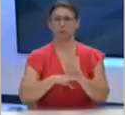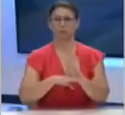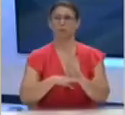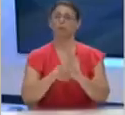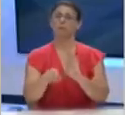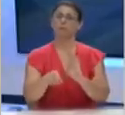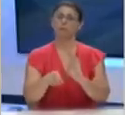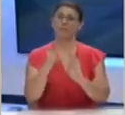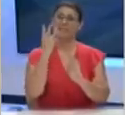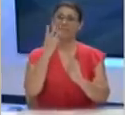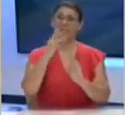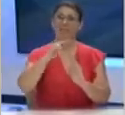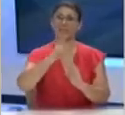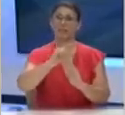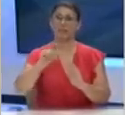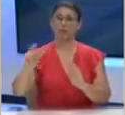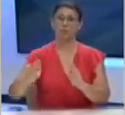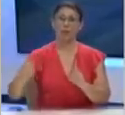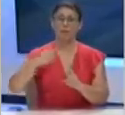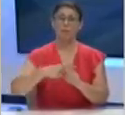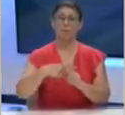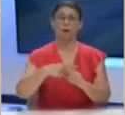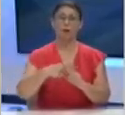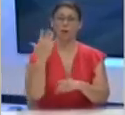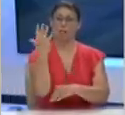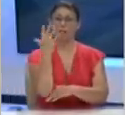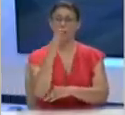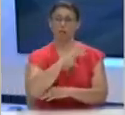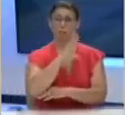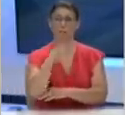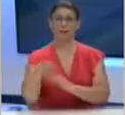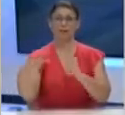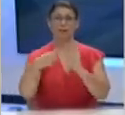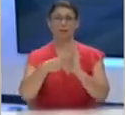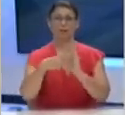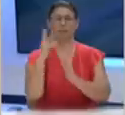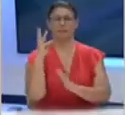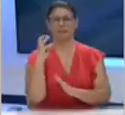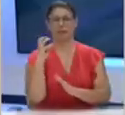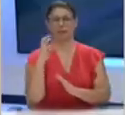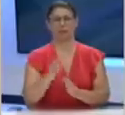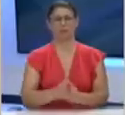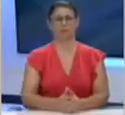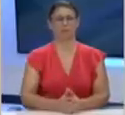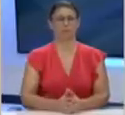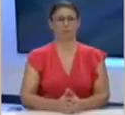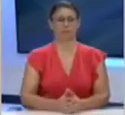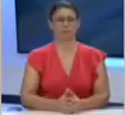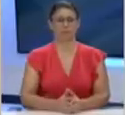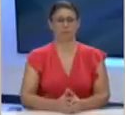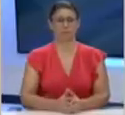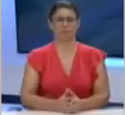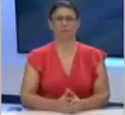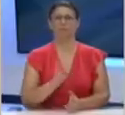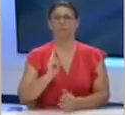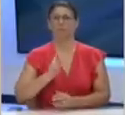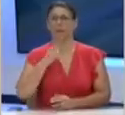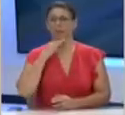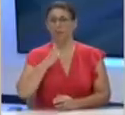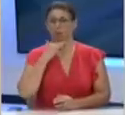Ευρώπη 3 δισεκατομμυρίων επιπλέον δέντρων μέχρι το 2030. Και παρά την